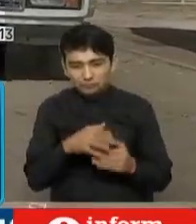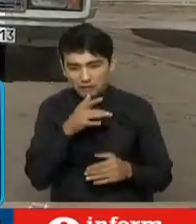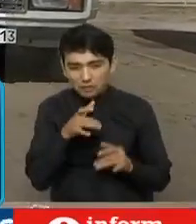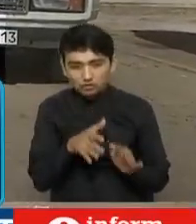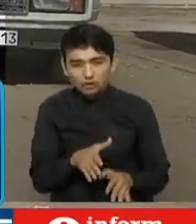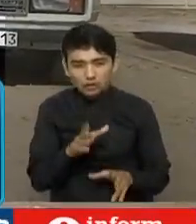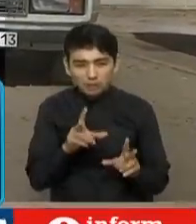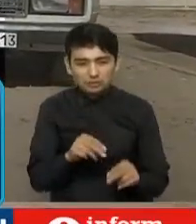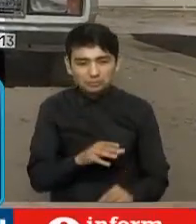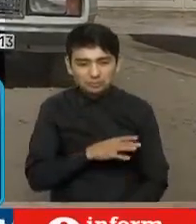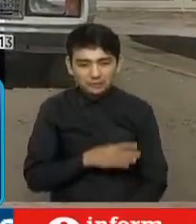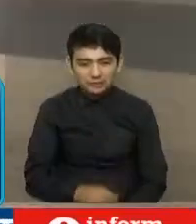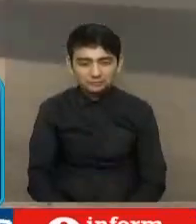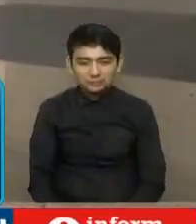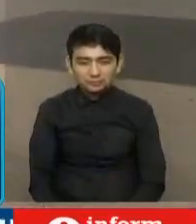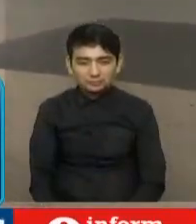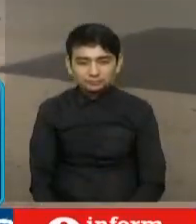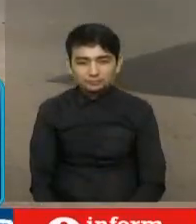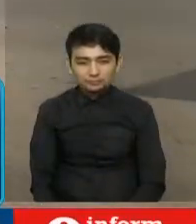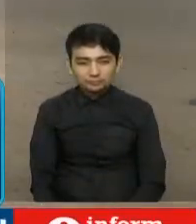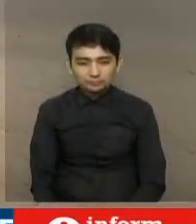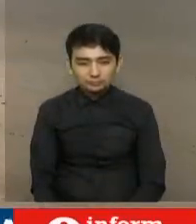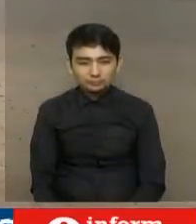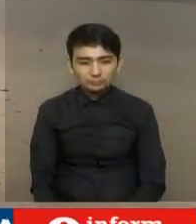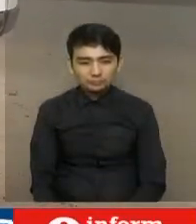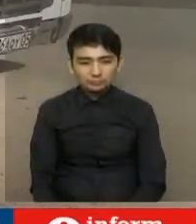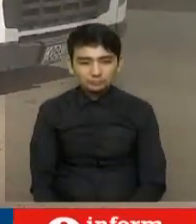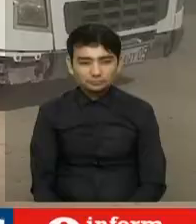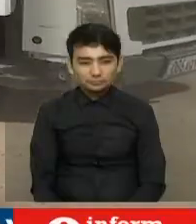gündörü şeşuge wäde berdi. Zerke Kubasova, Diyar Şarjanov, Inform Büro.